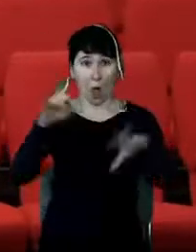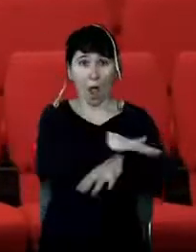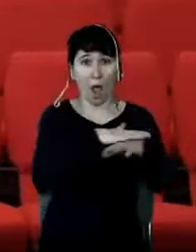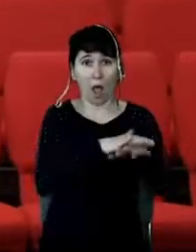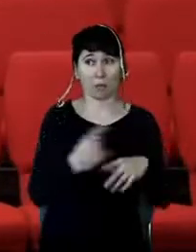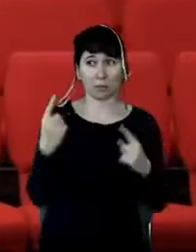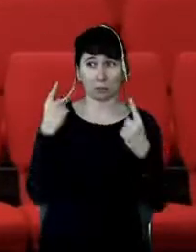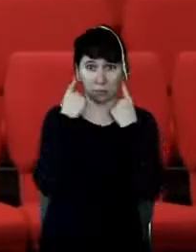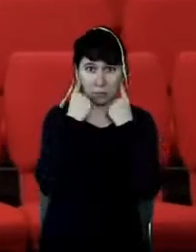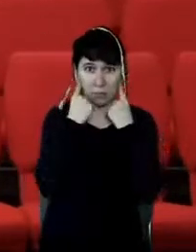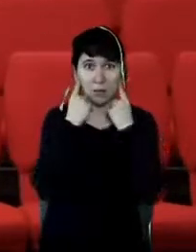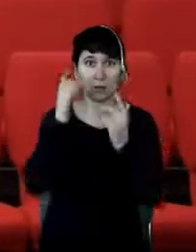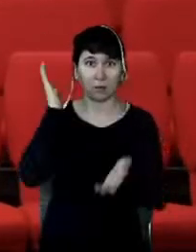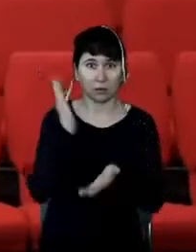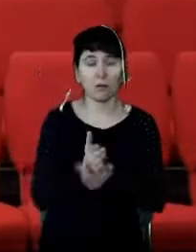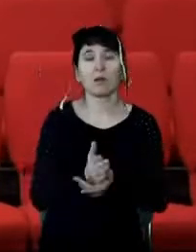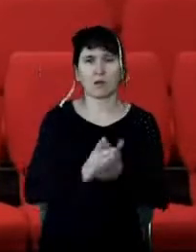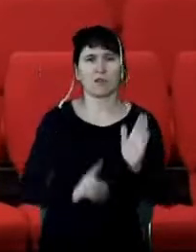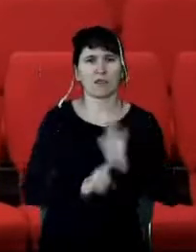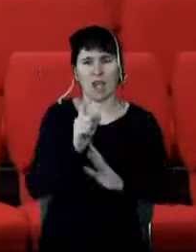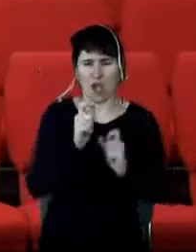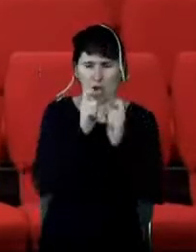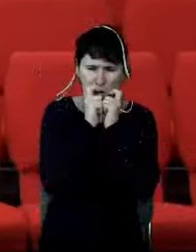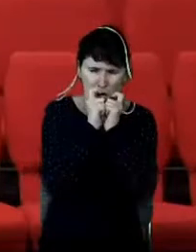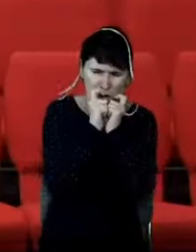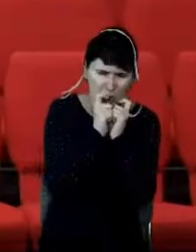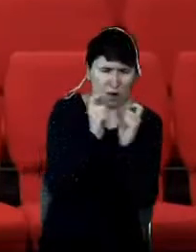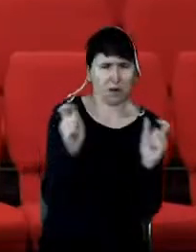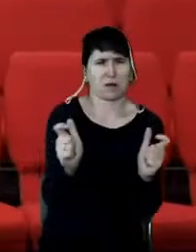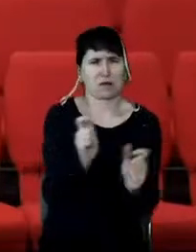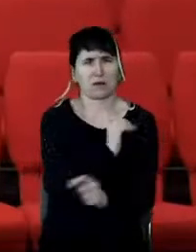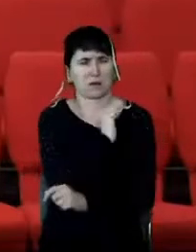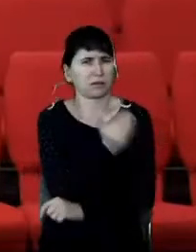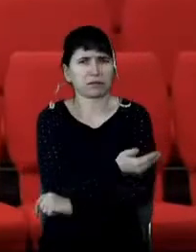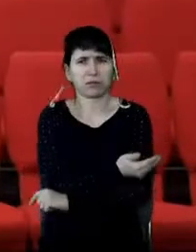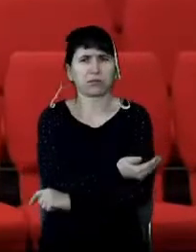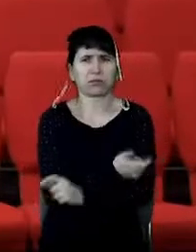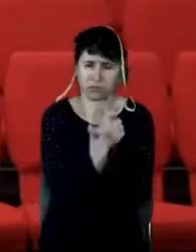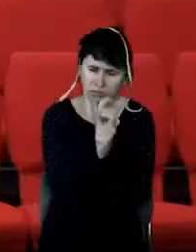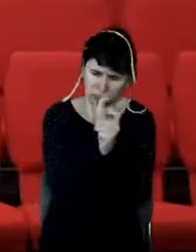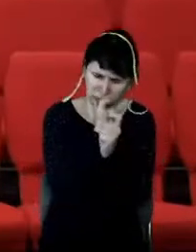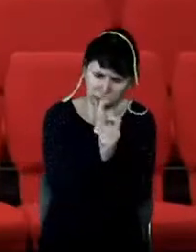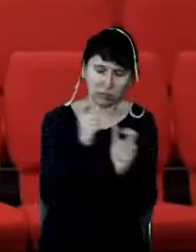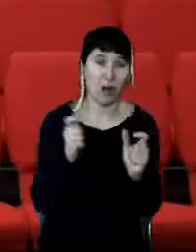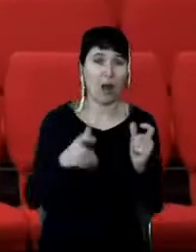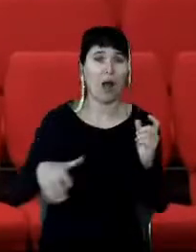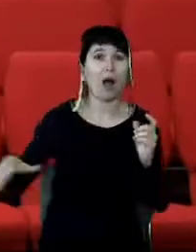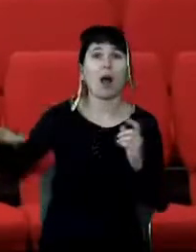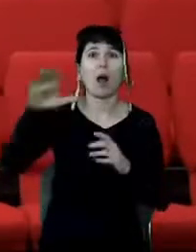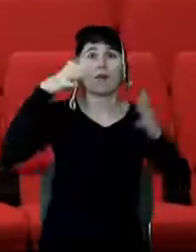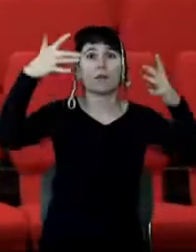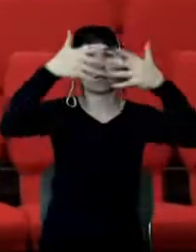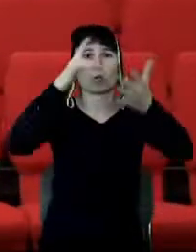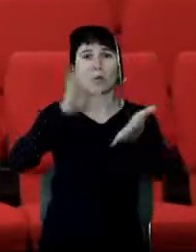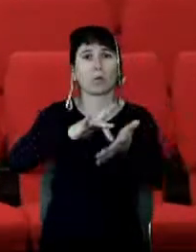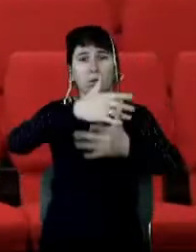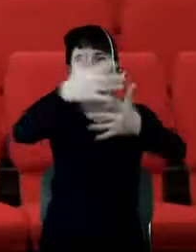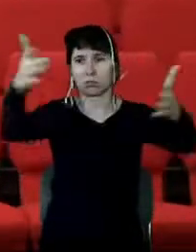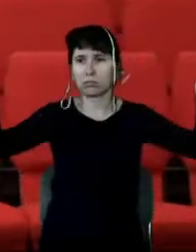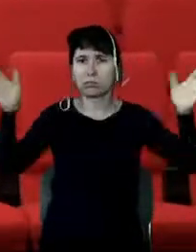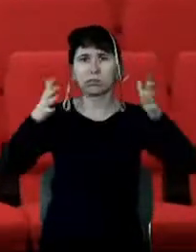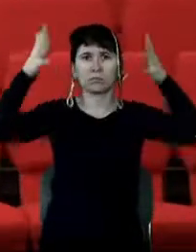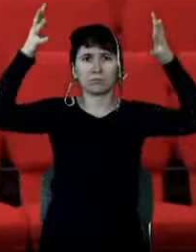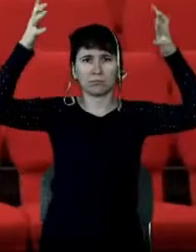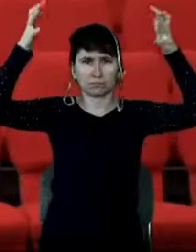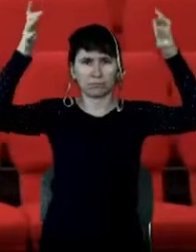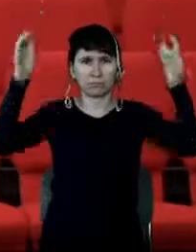почув звуки труб, то весь народ разом заголосив гучним і сильним криком, і весь мур довкола впав, і весь